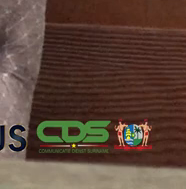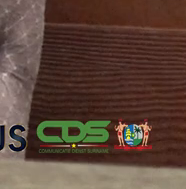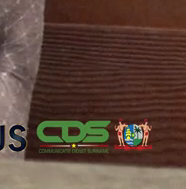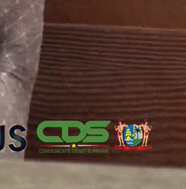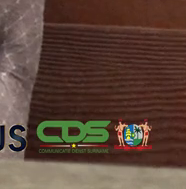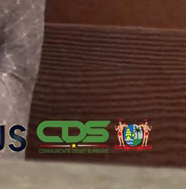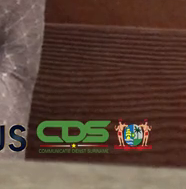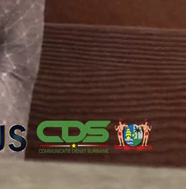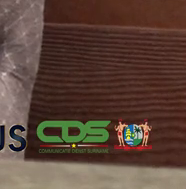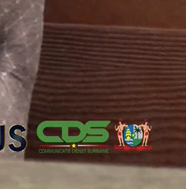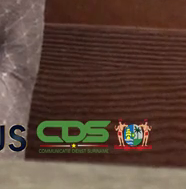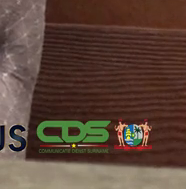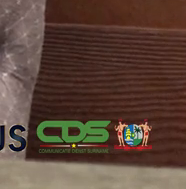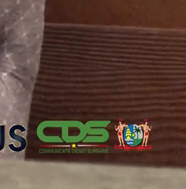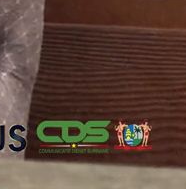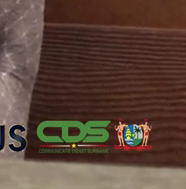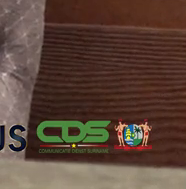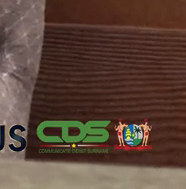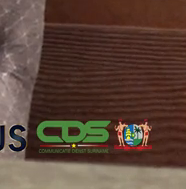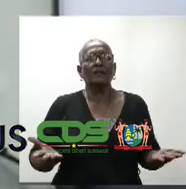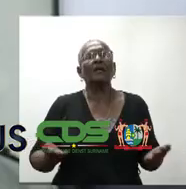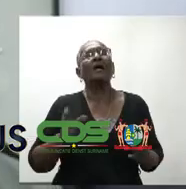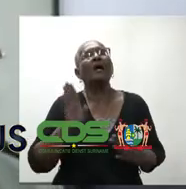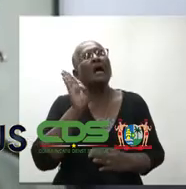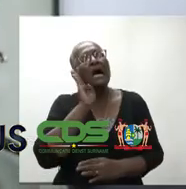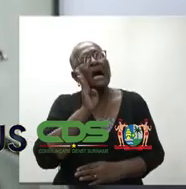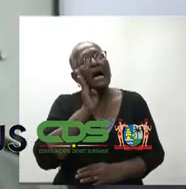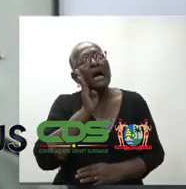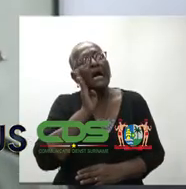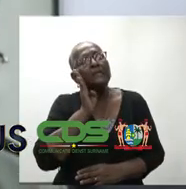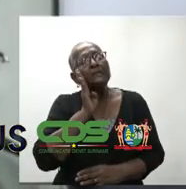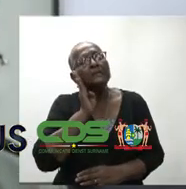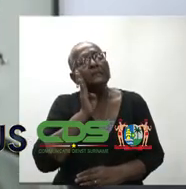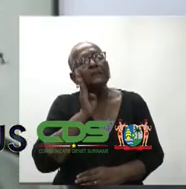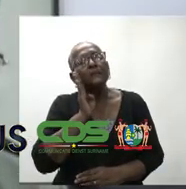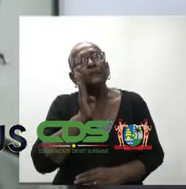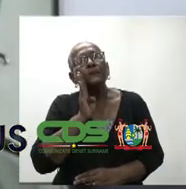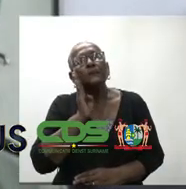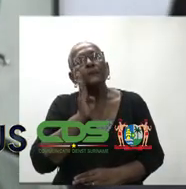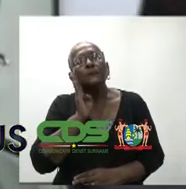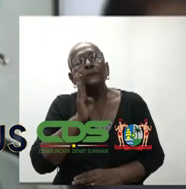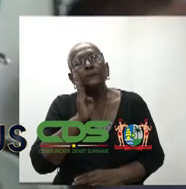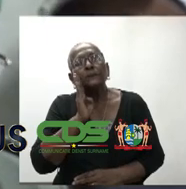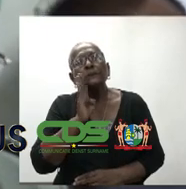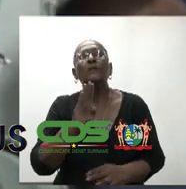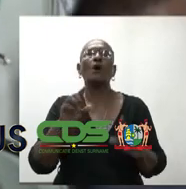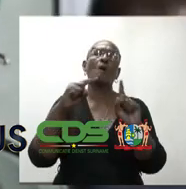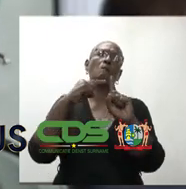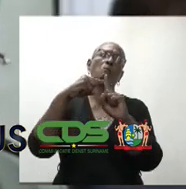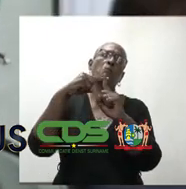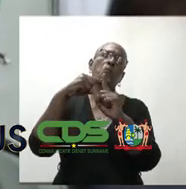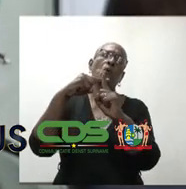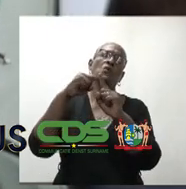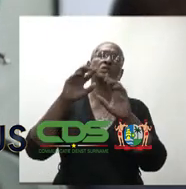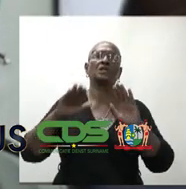En ik doe een dringend beroep op u allen om positief te blijven.